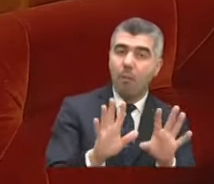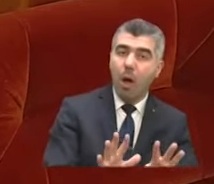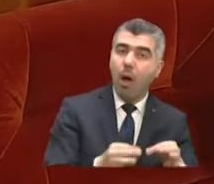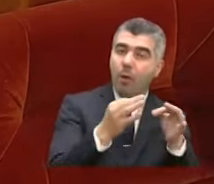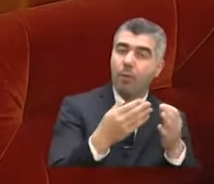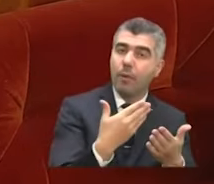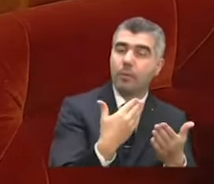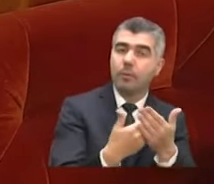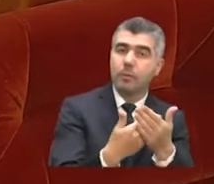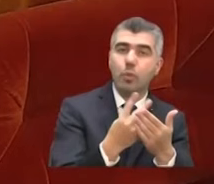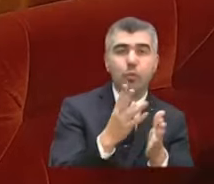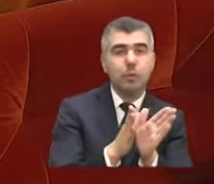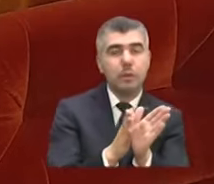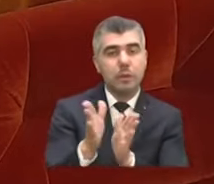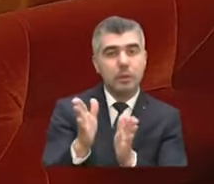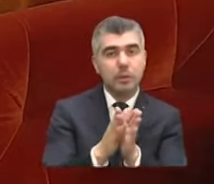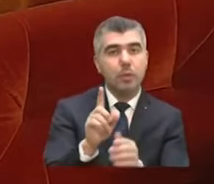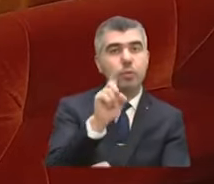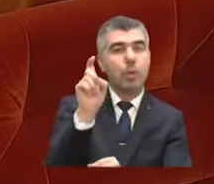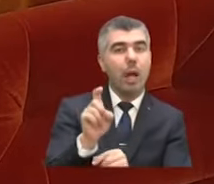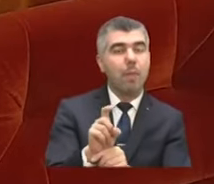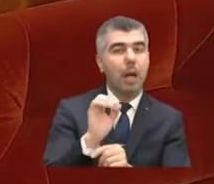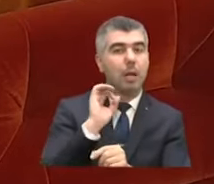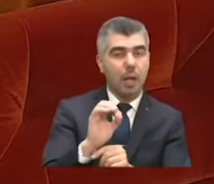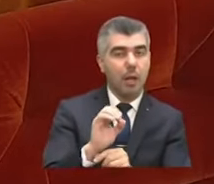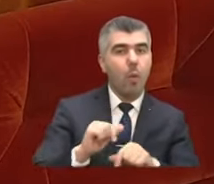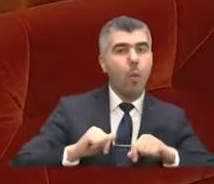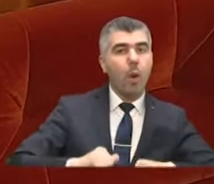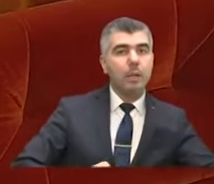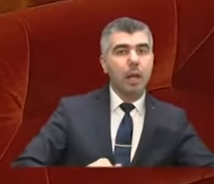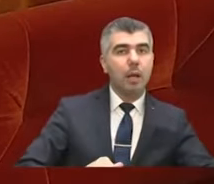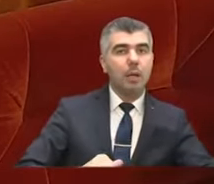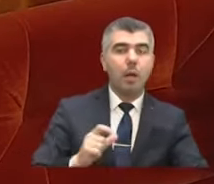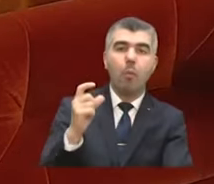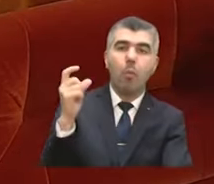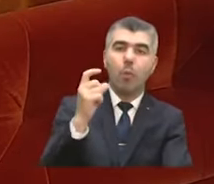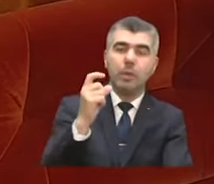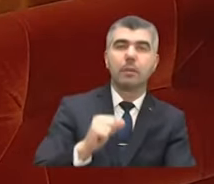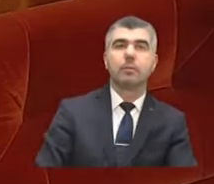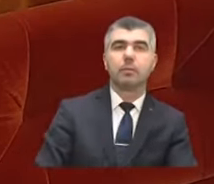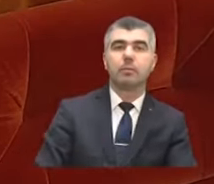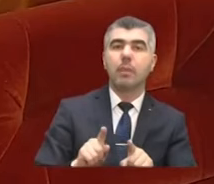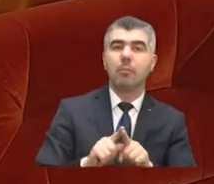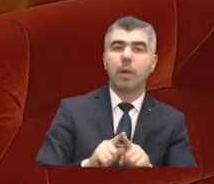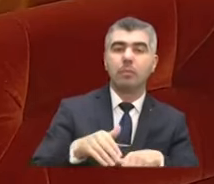الحل كاين جوج الجهات، كاين الجماعات المحليه وكاين وزاره الاوقاف. وزاره الاوقاف كتكون مكلفه